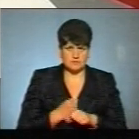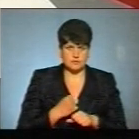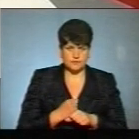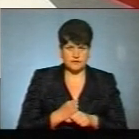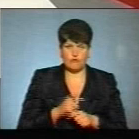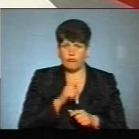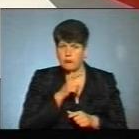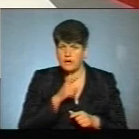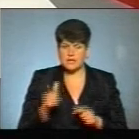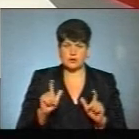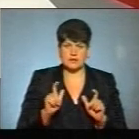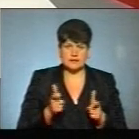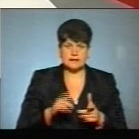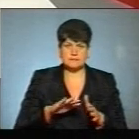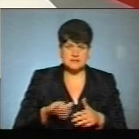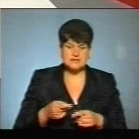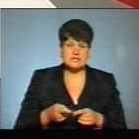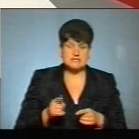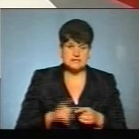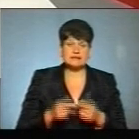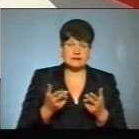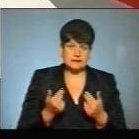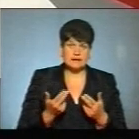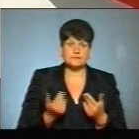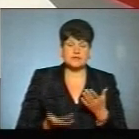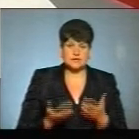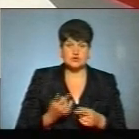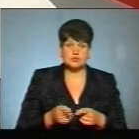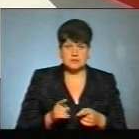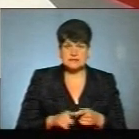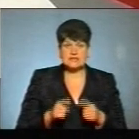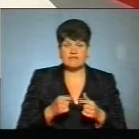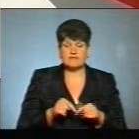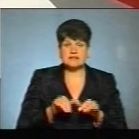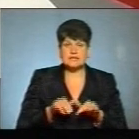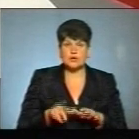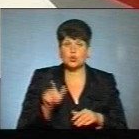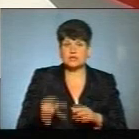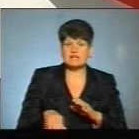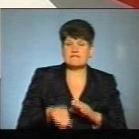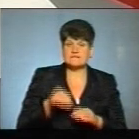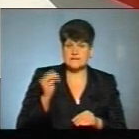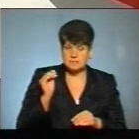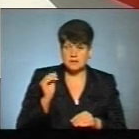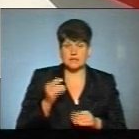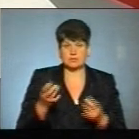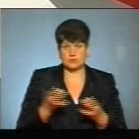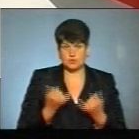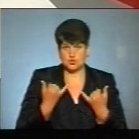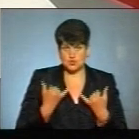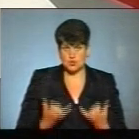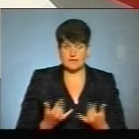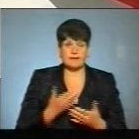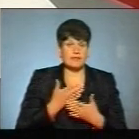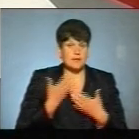період карантину і після це так, буде якщо актуально? Якщо це такий вид діяльності обрала людина, який є затребуваний на сьогодні, який